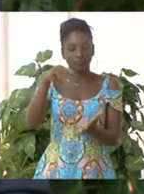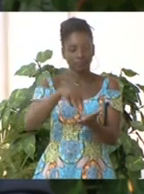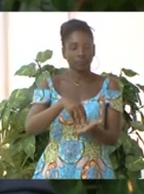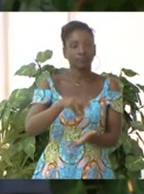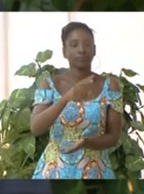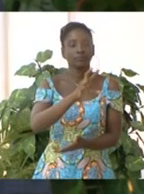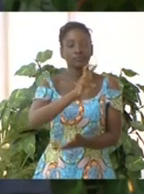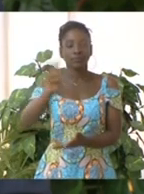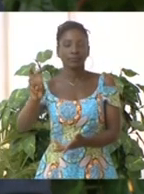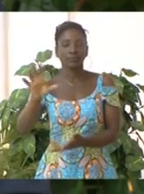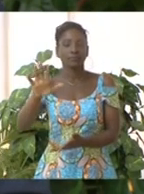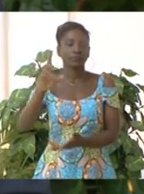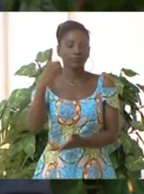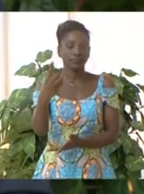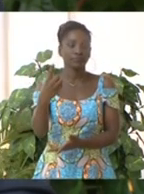3251.